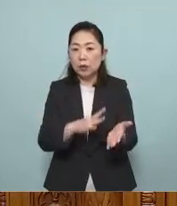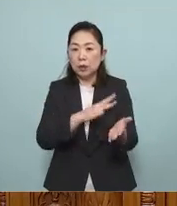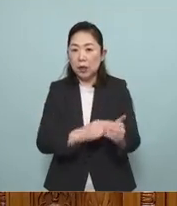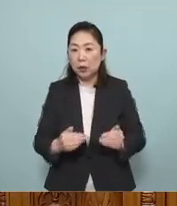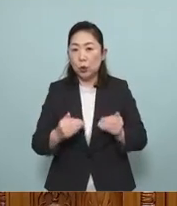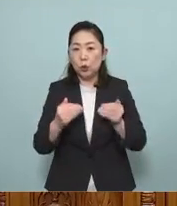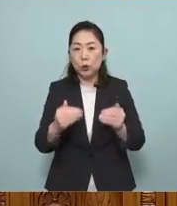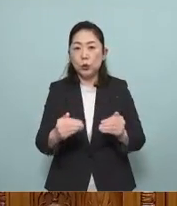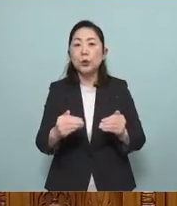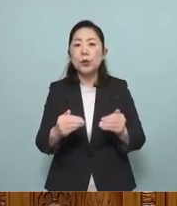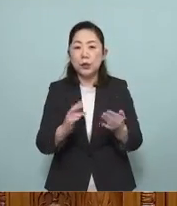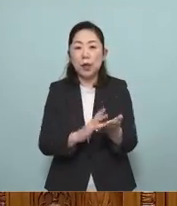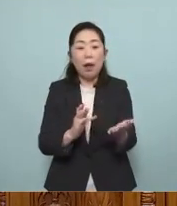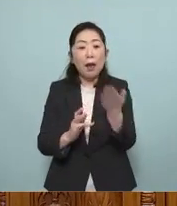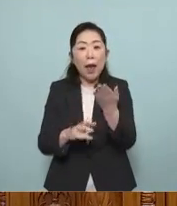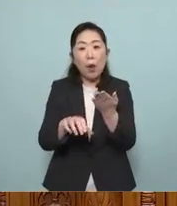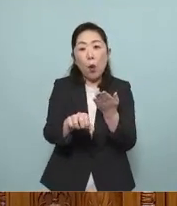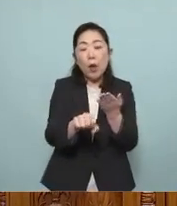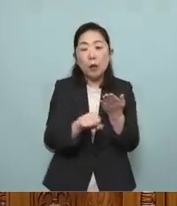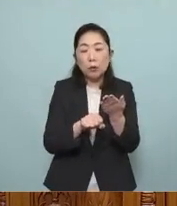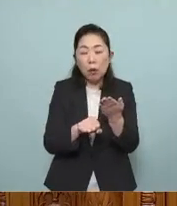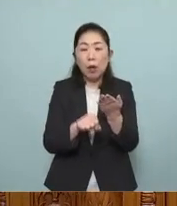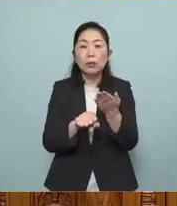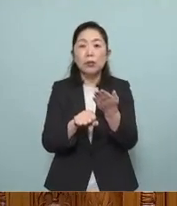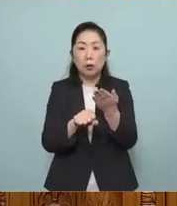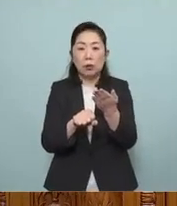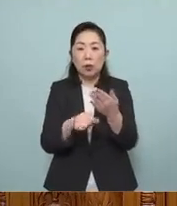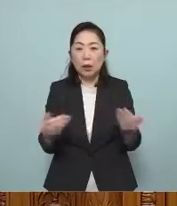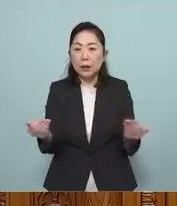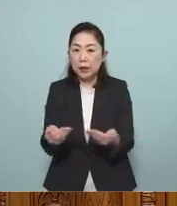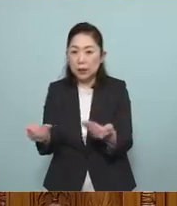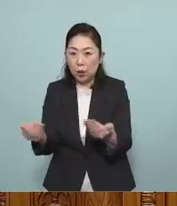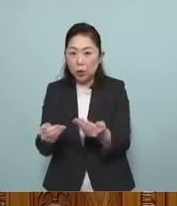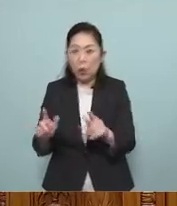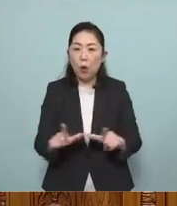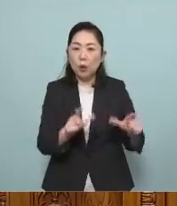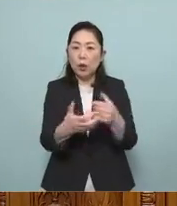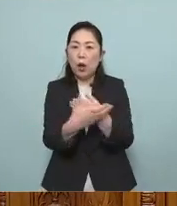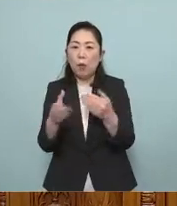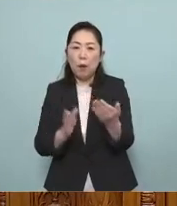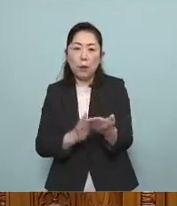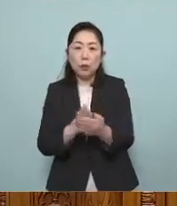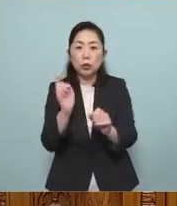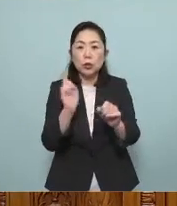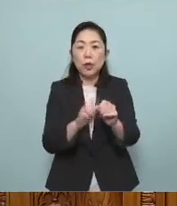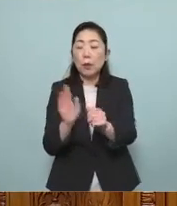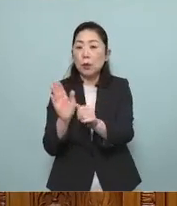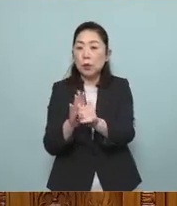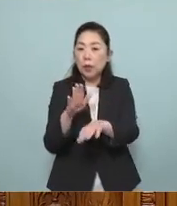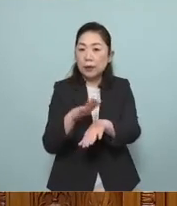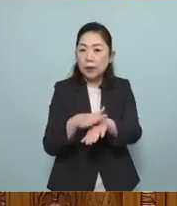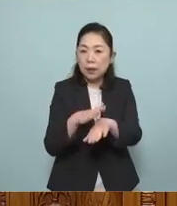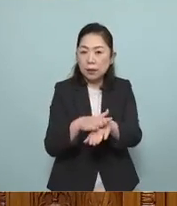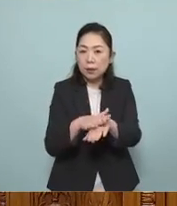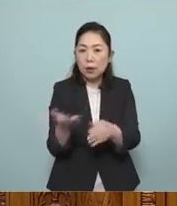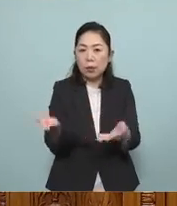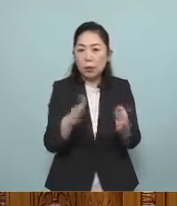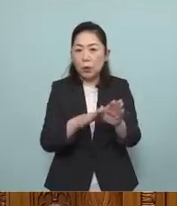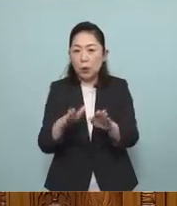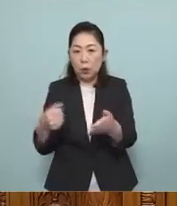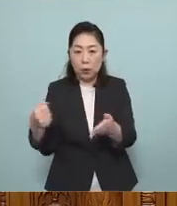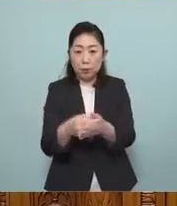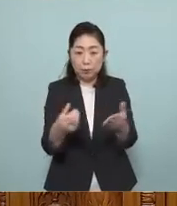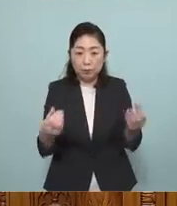進や、経口薬の確保、さらには仕事や暮らしを守り抜くための支援策を盛り込んでい